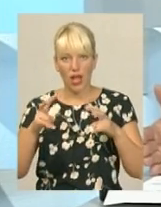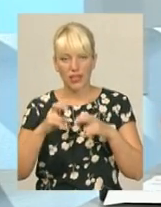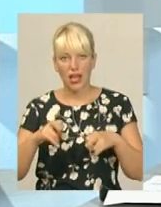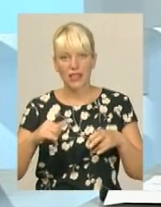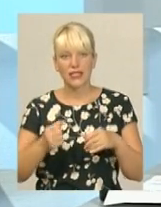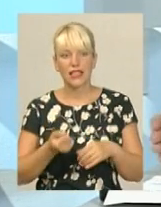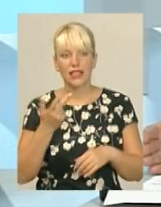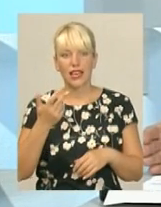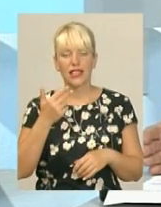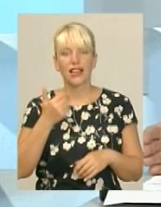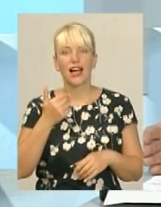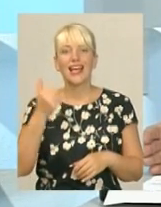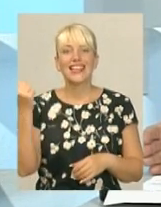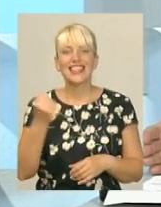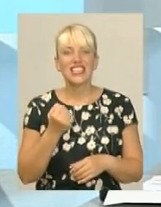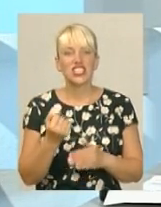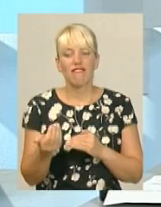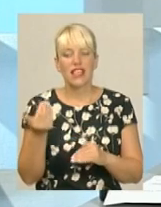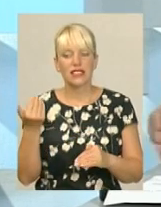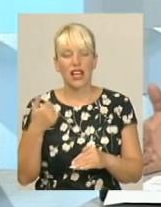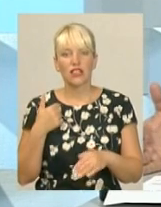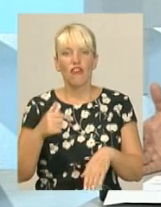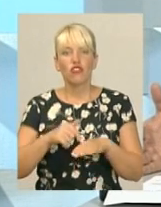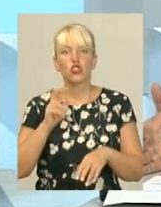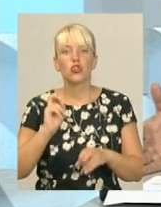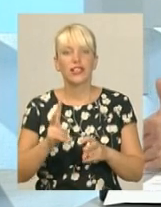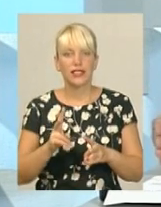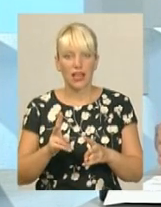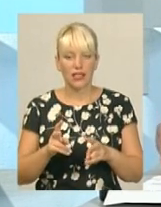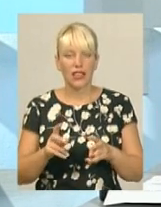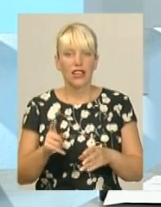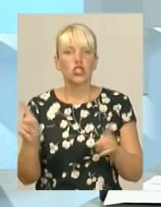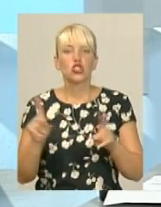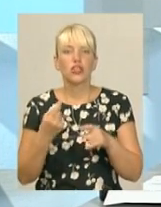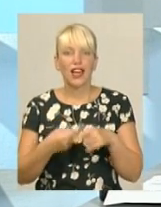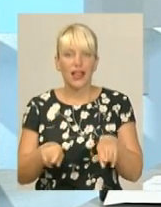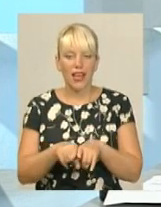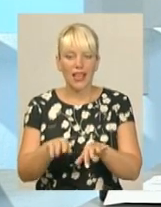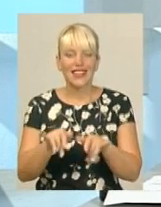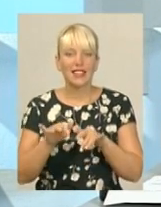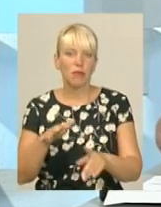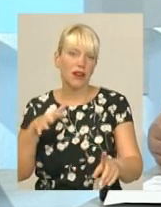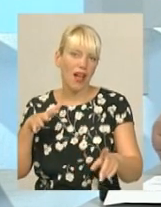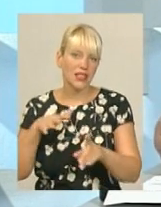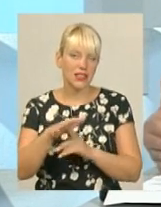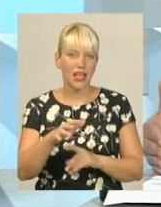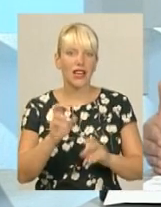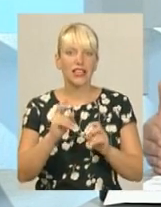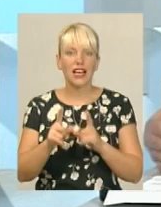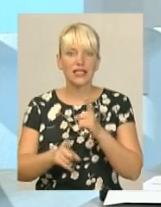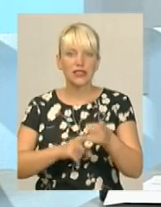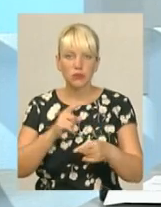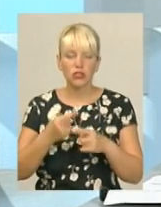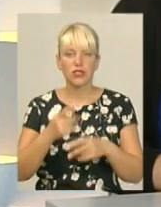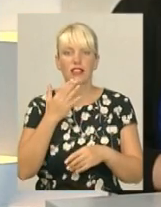відчули, що таке кібератаки, як міняється форма злочинності. І зрозуміло, що Національна поліція має йти в ногу з часом,